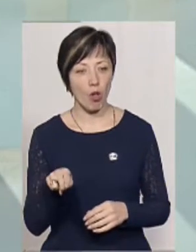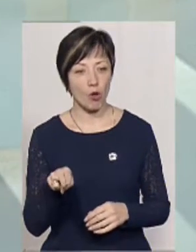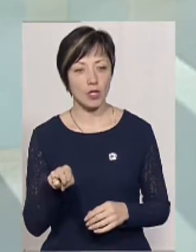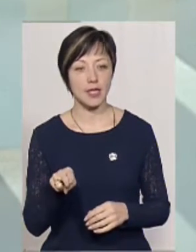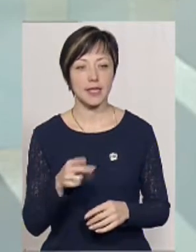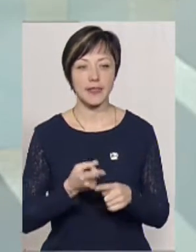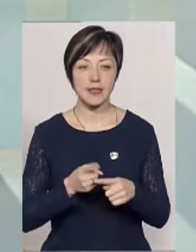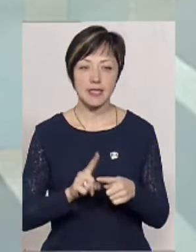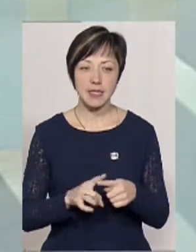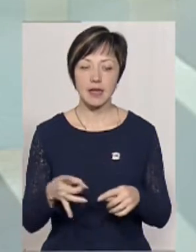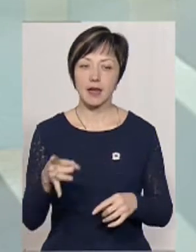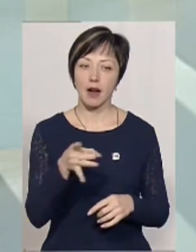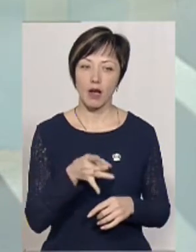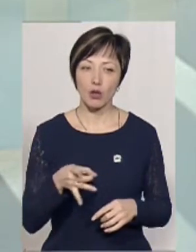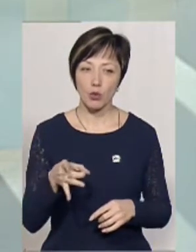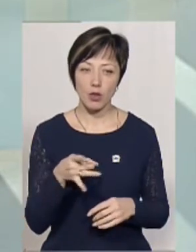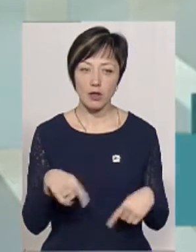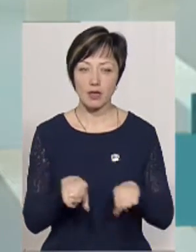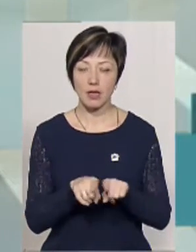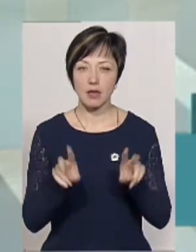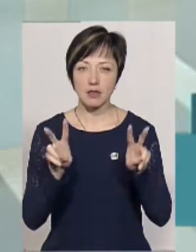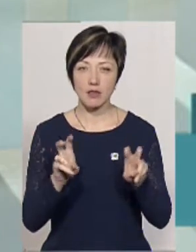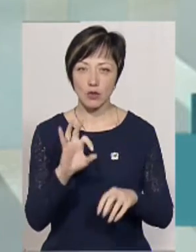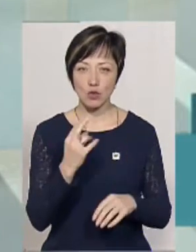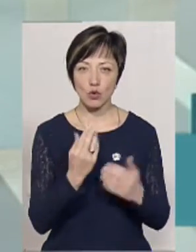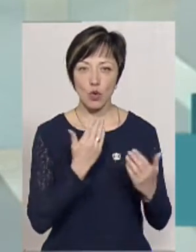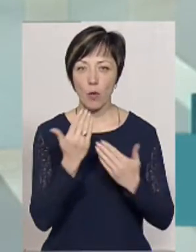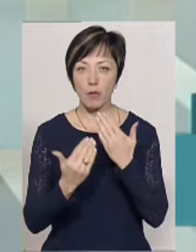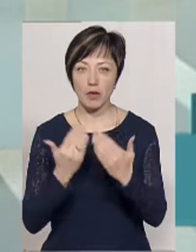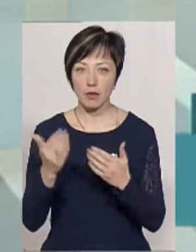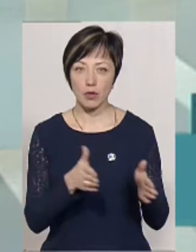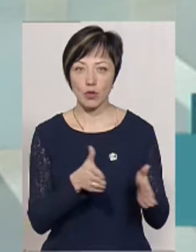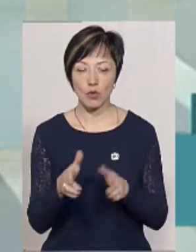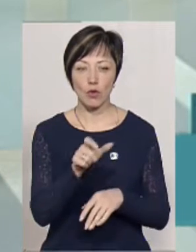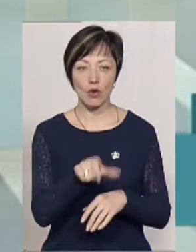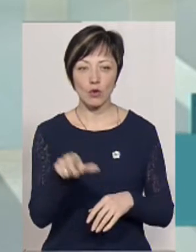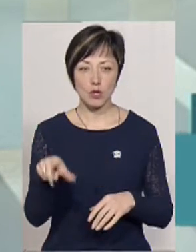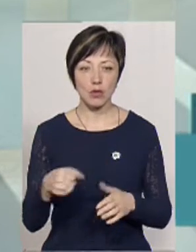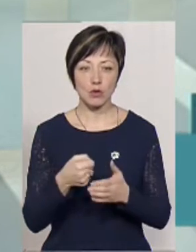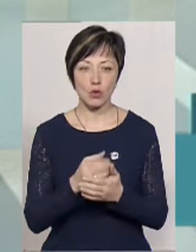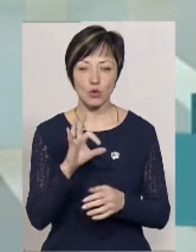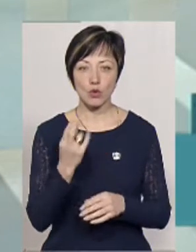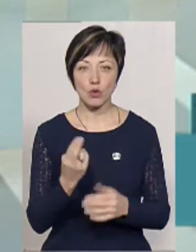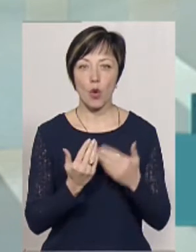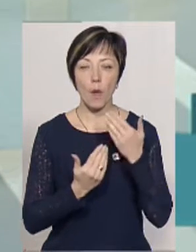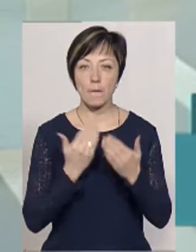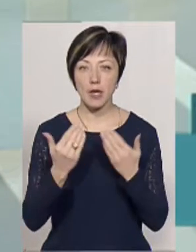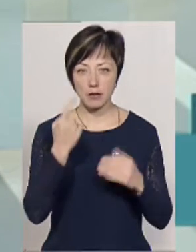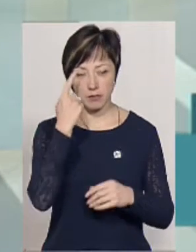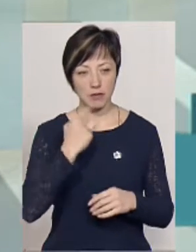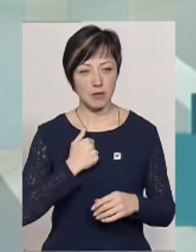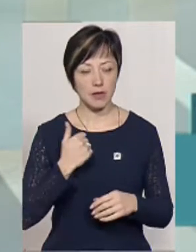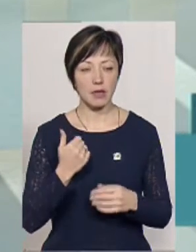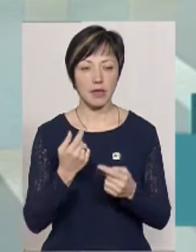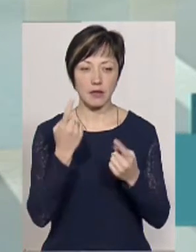цих районах, так зване соцопитування і підготовку людей до так званого соцопитування. Ми отримали